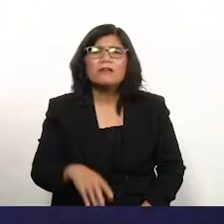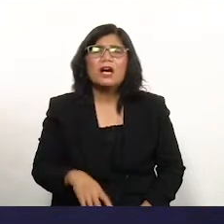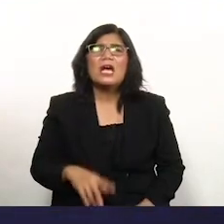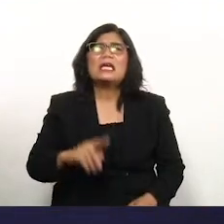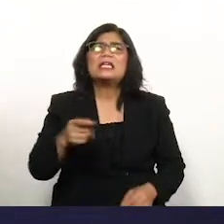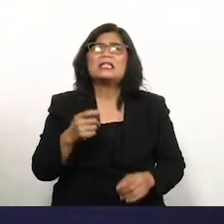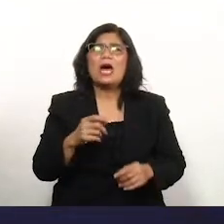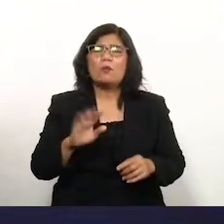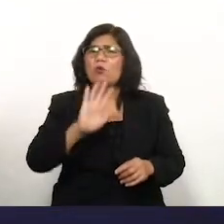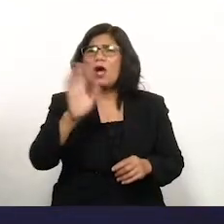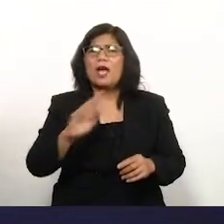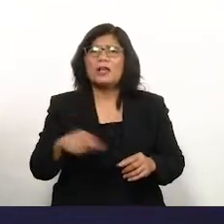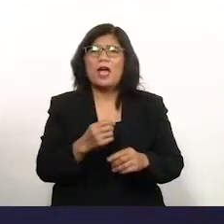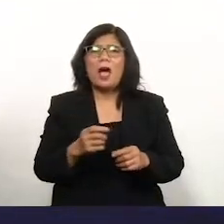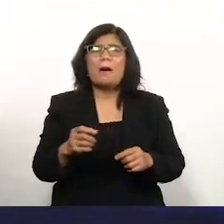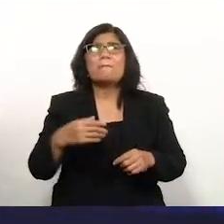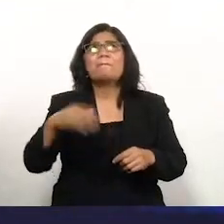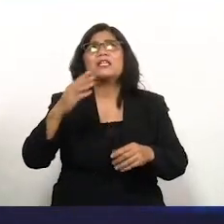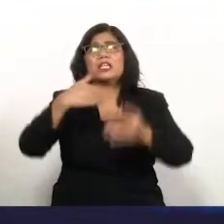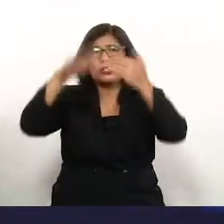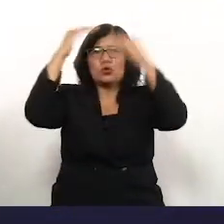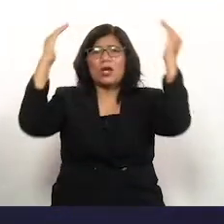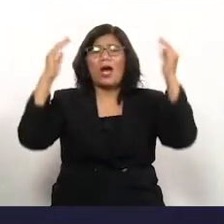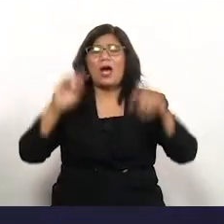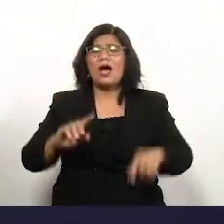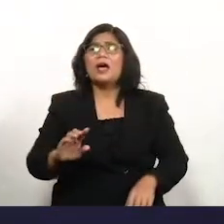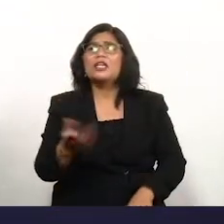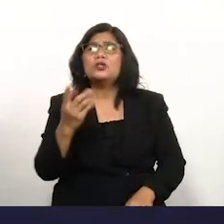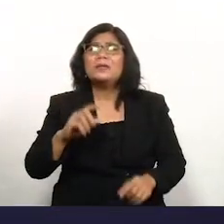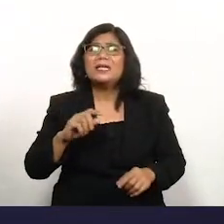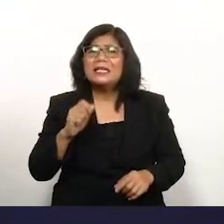hanya pergi ke surga hidup ini dunia berjuang dalam